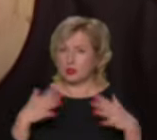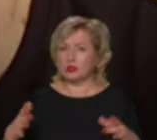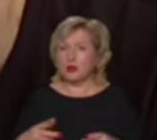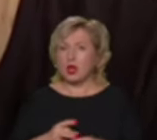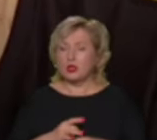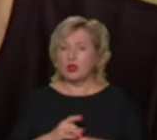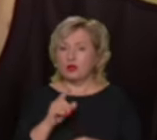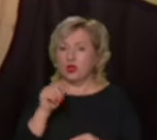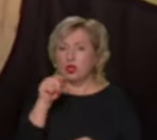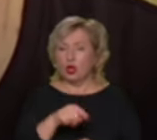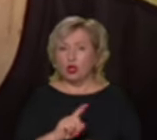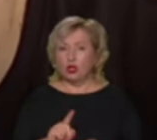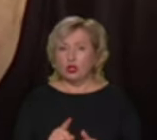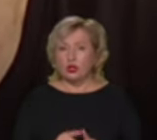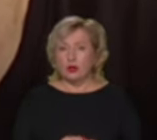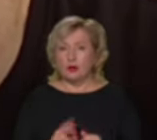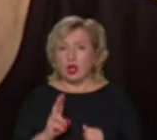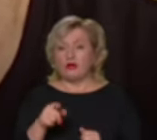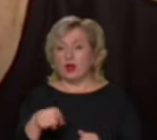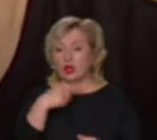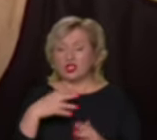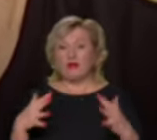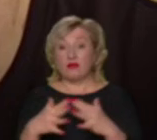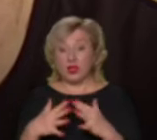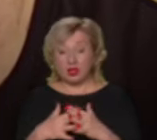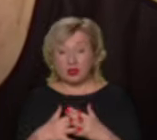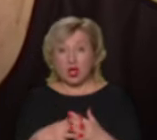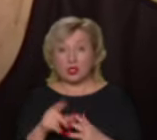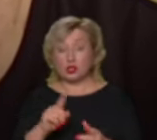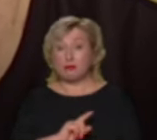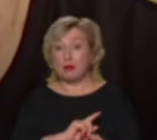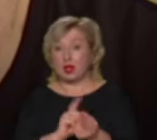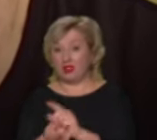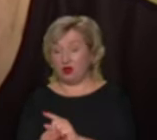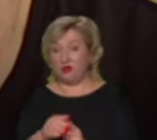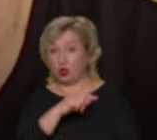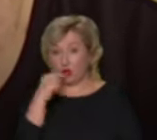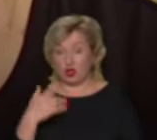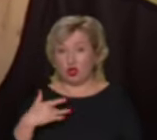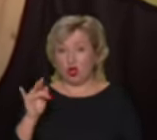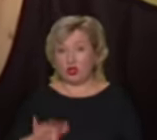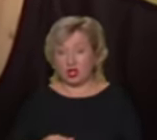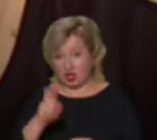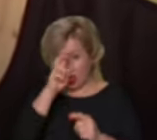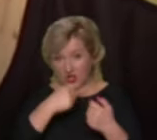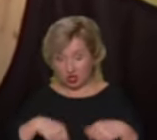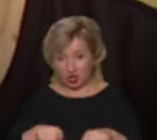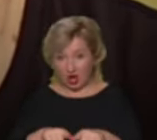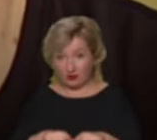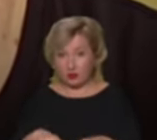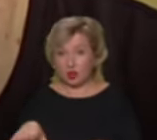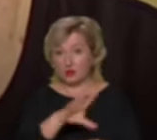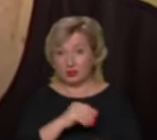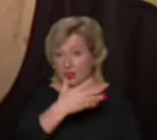що від, як ви кажете, війна, до того, що ми перетворюємося в росіян, в тоталітарну державу, де про все